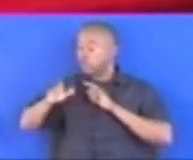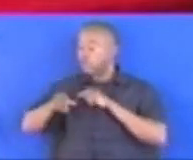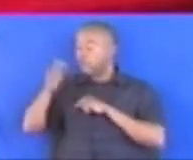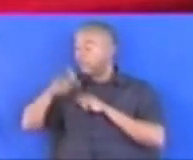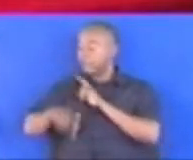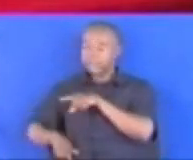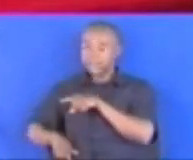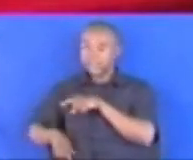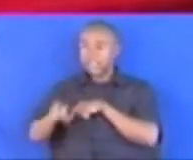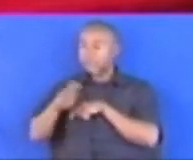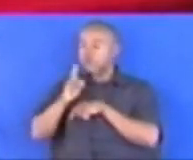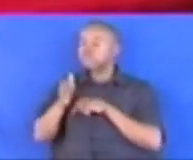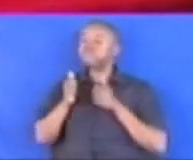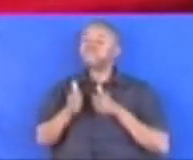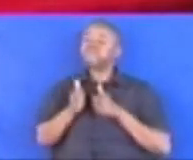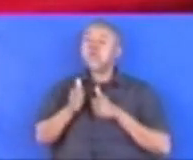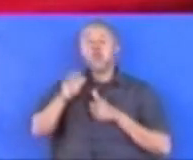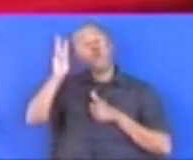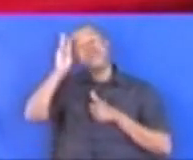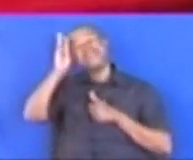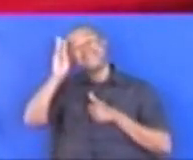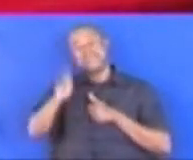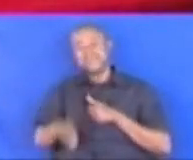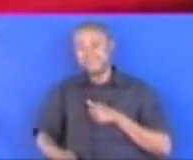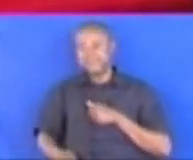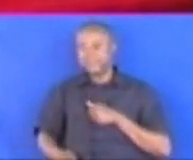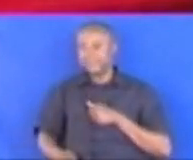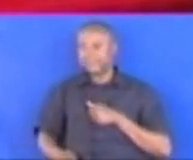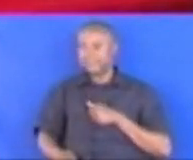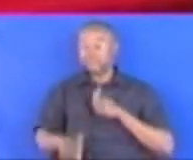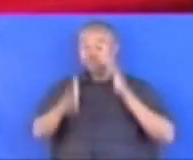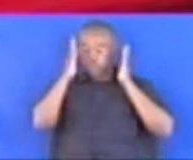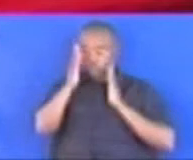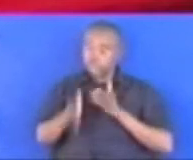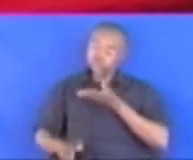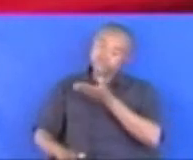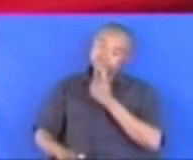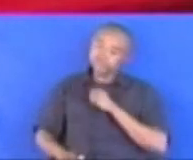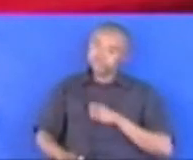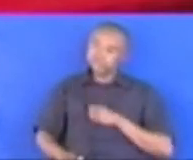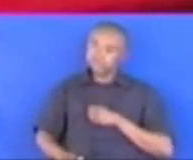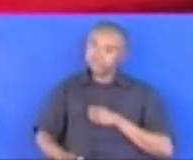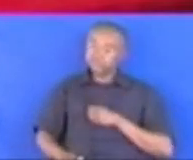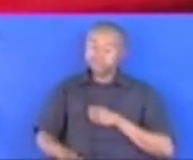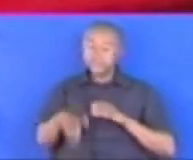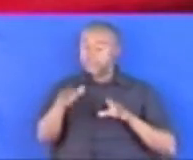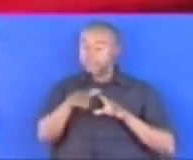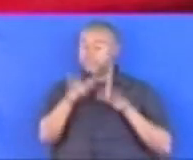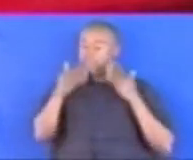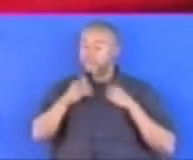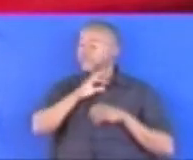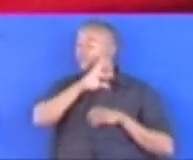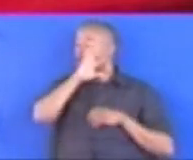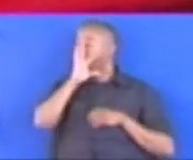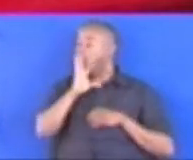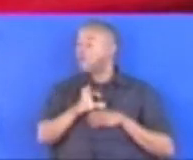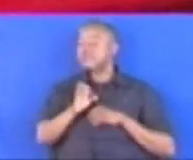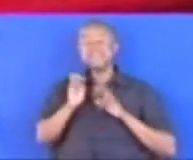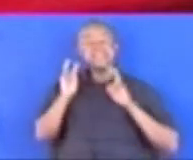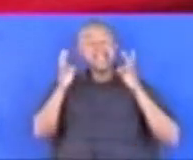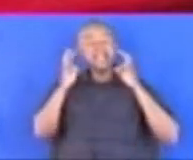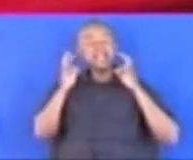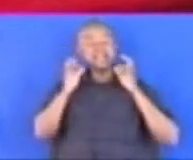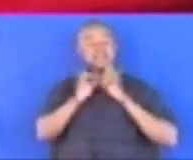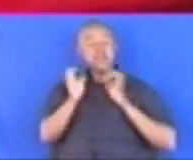utamaduni zetu bado ni tegemezi kwa wazazi wao. Mheshimiwa Naibu Spika, bima ya afya kwa wote imekuwa ni ajenda ya